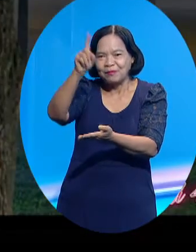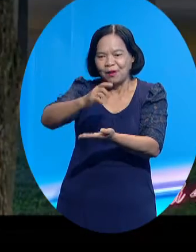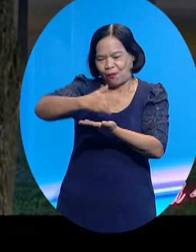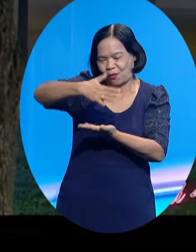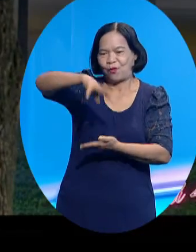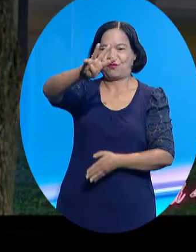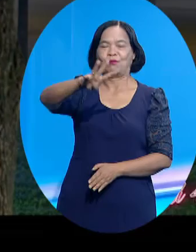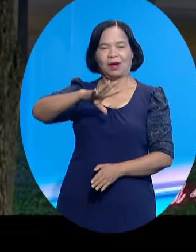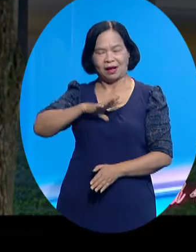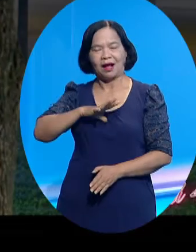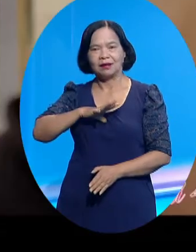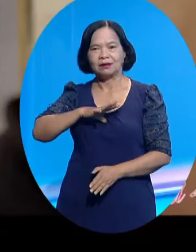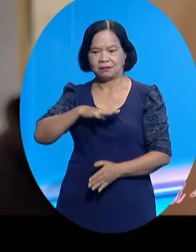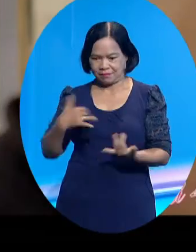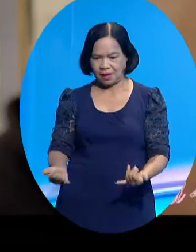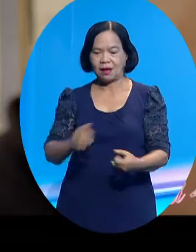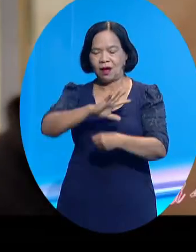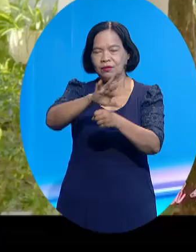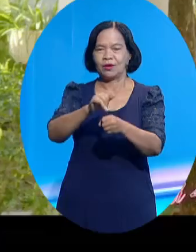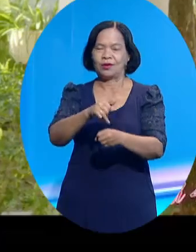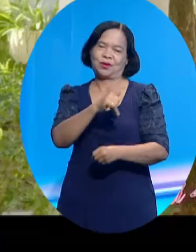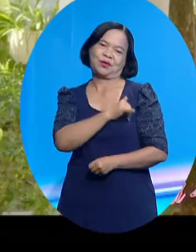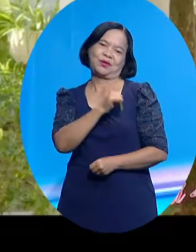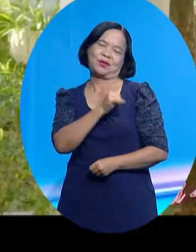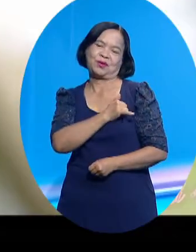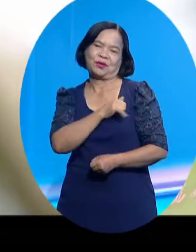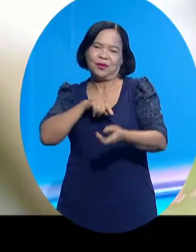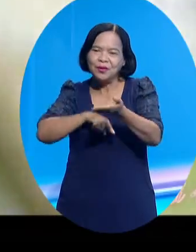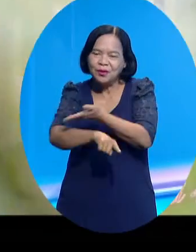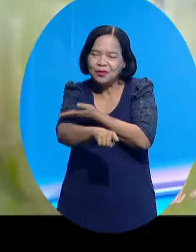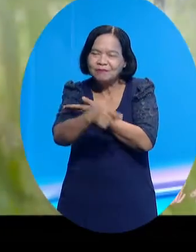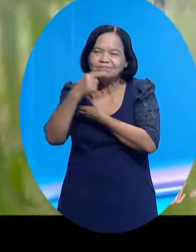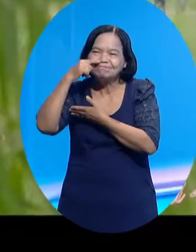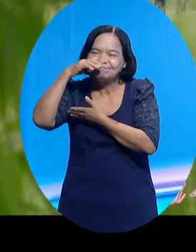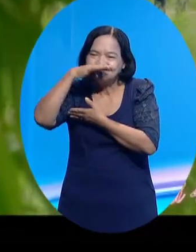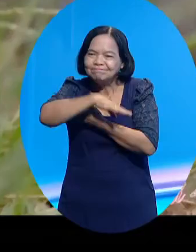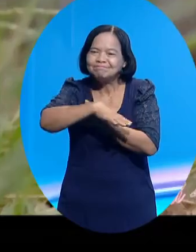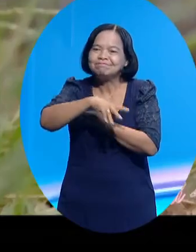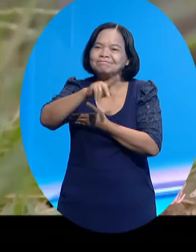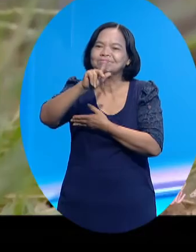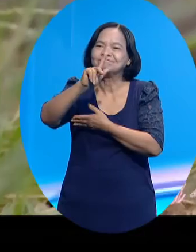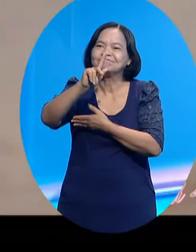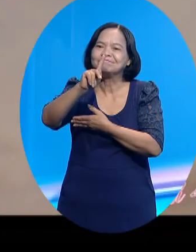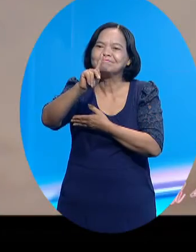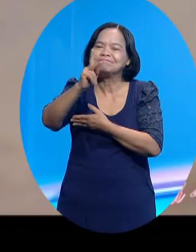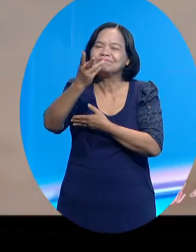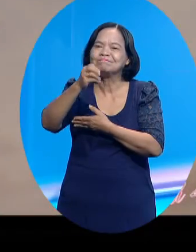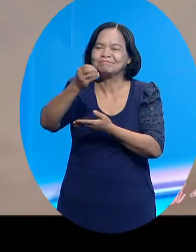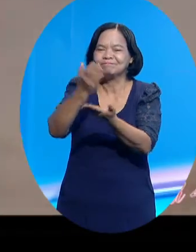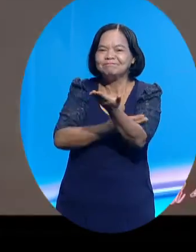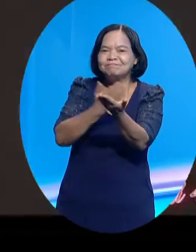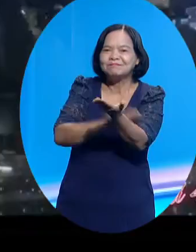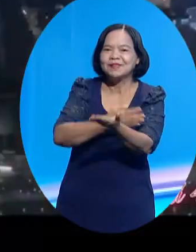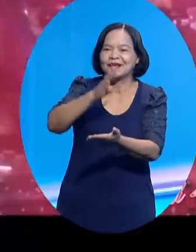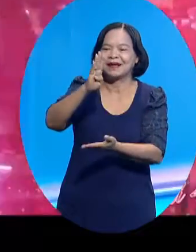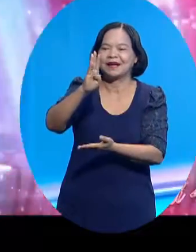đã lớn tuổi ông muốn trao cho các con tình yêu ẩm thực qua hương vị đậm đà của tổ cá bóng kho phim khai thác nghề cá bóng kho